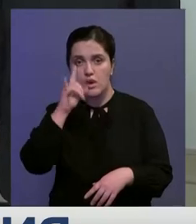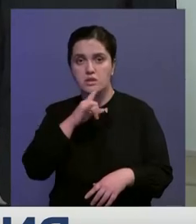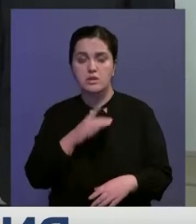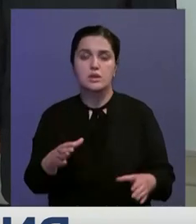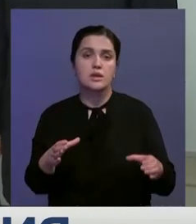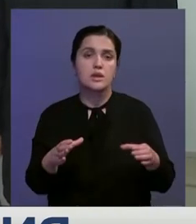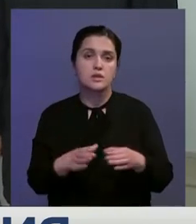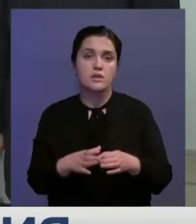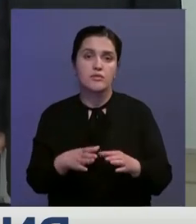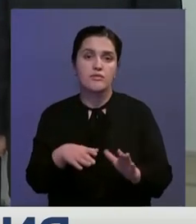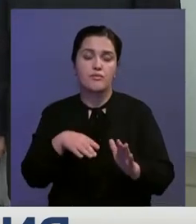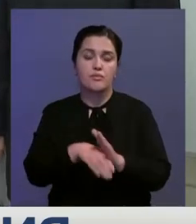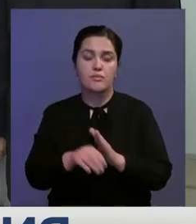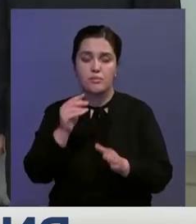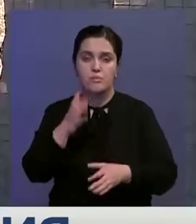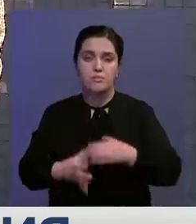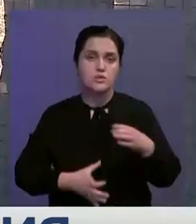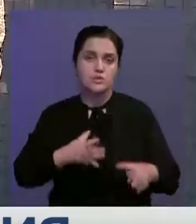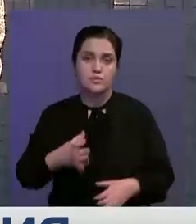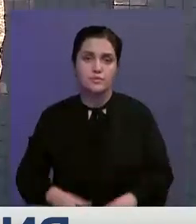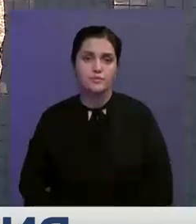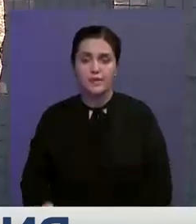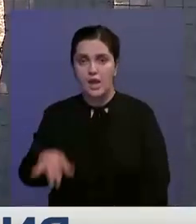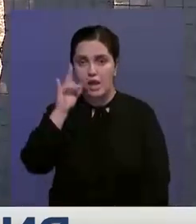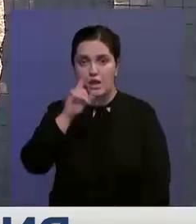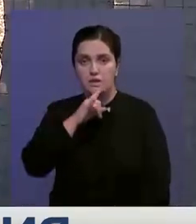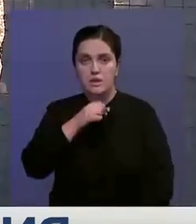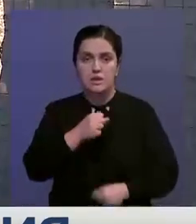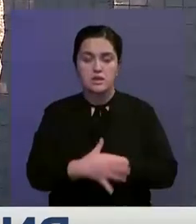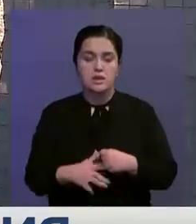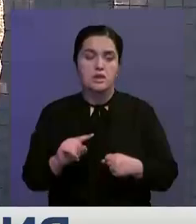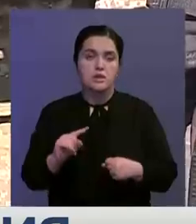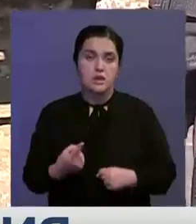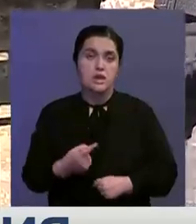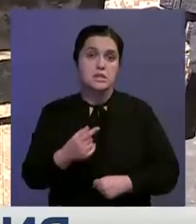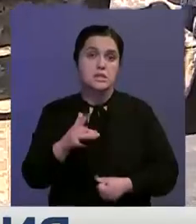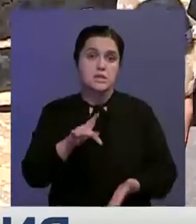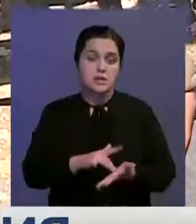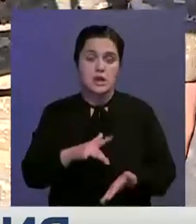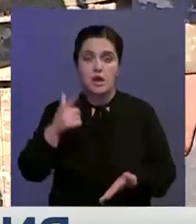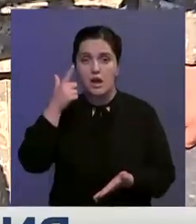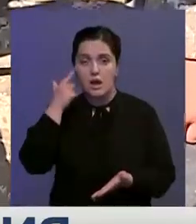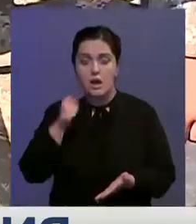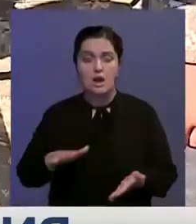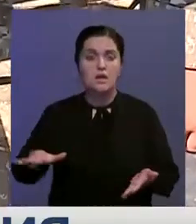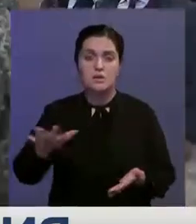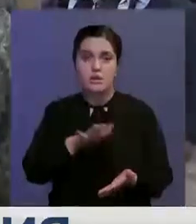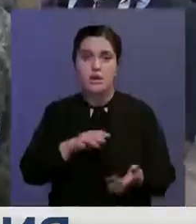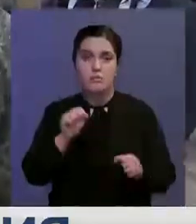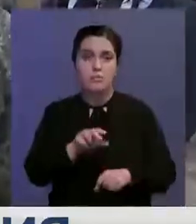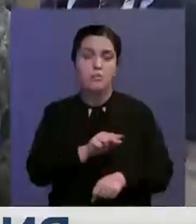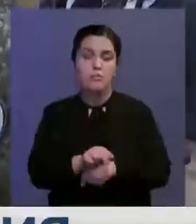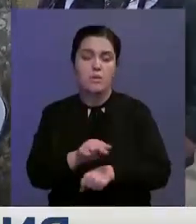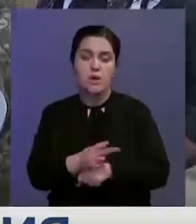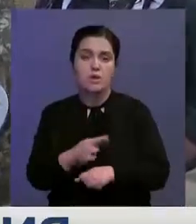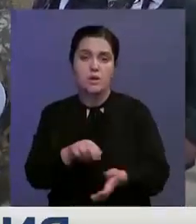контингент вписывается в эту международную политику. Казахстанский центр – единственный в Центральной Азии, где военнослужащие могут пройти подготовку